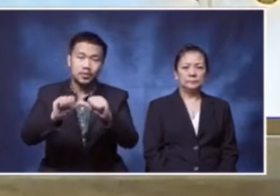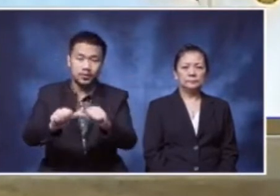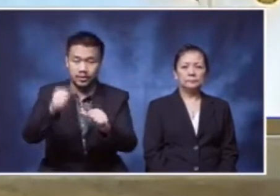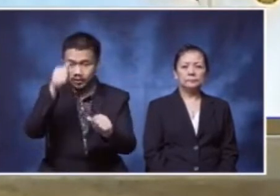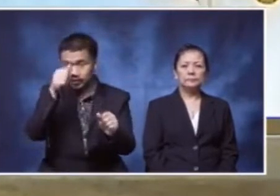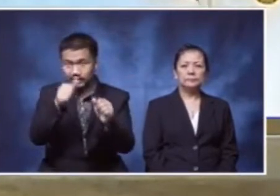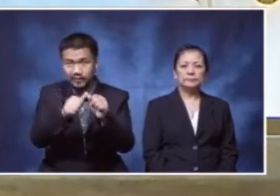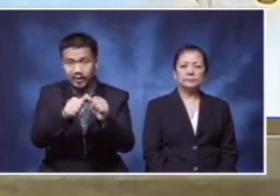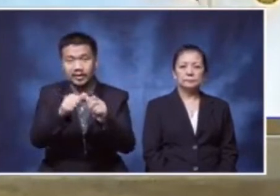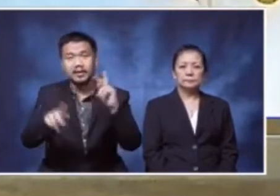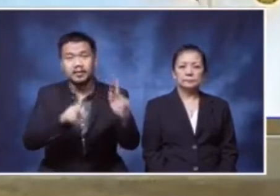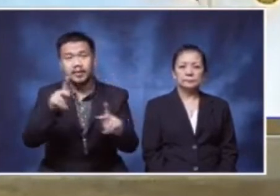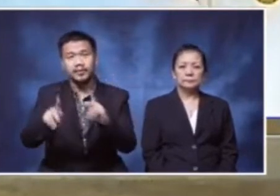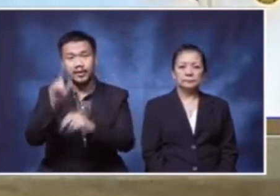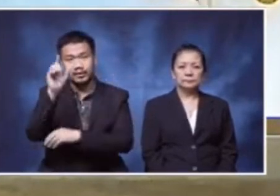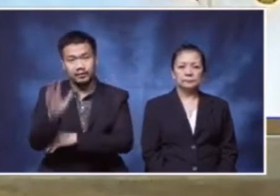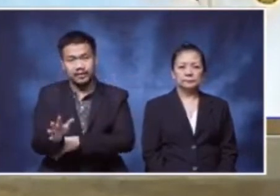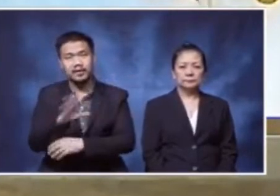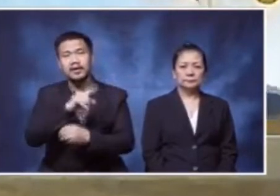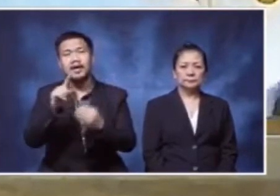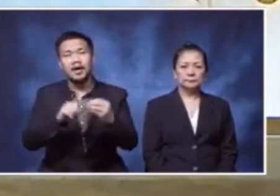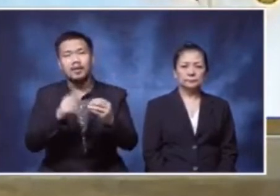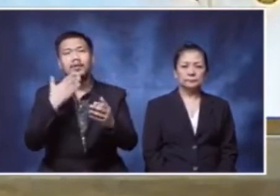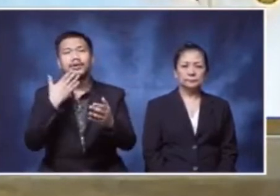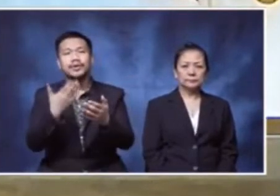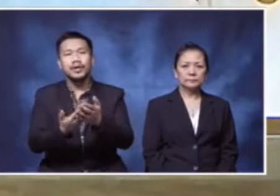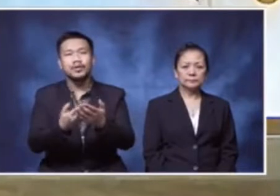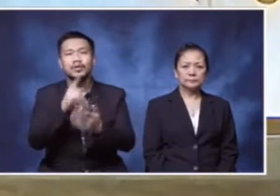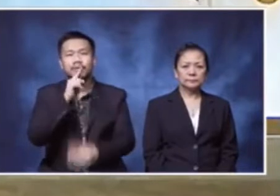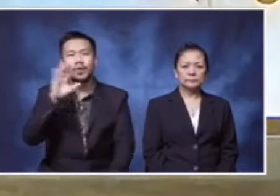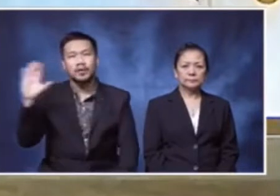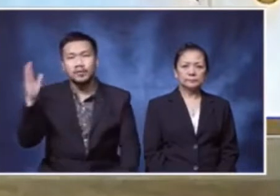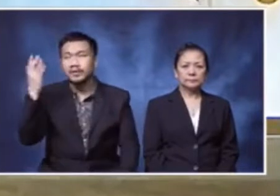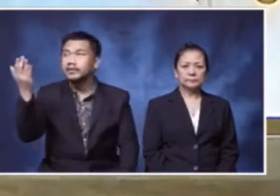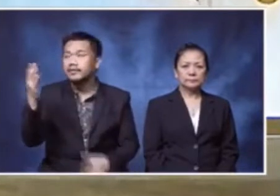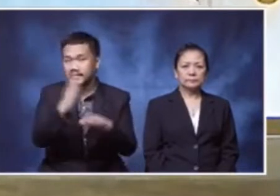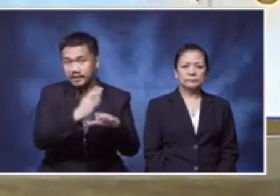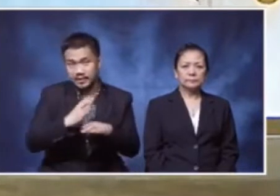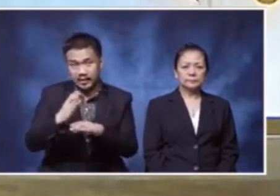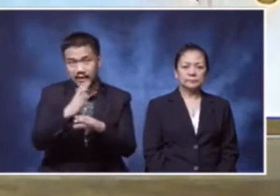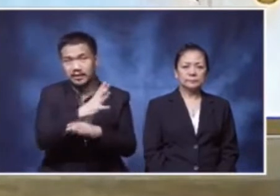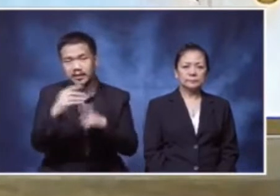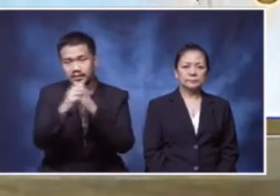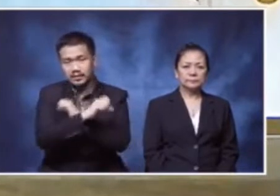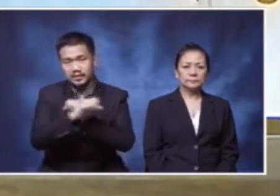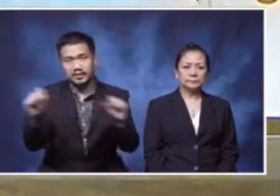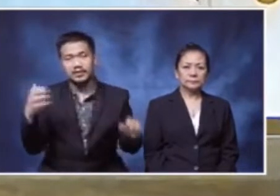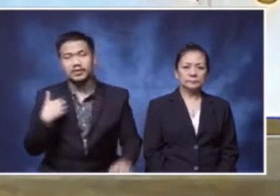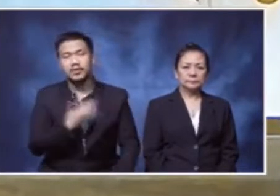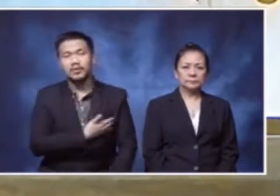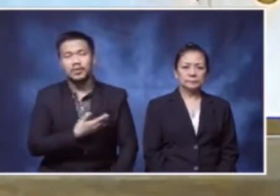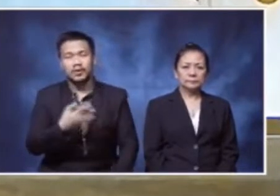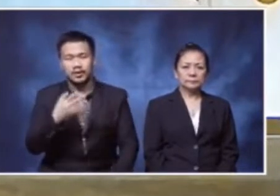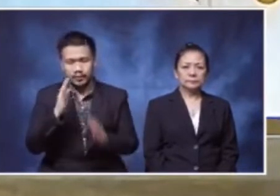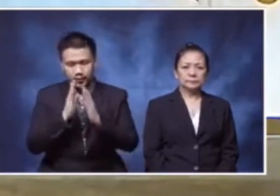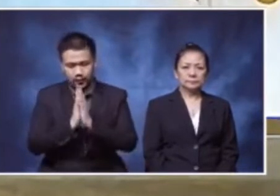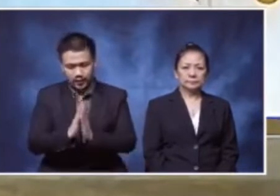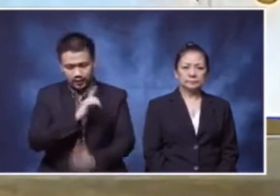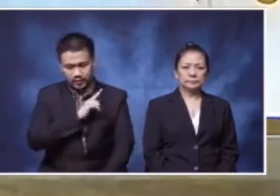Diyos ng mga magandang pangako ng kanyang paglingap at pagliligtas. Manalangin tayo